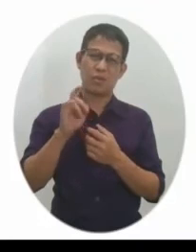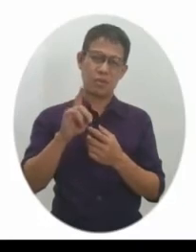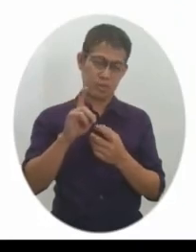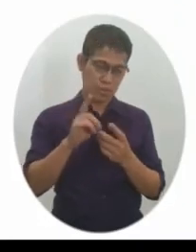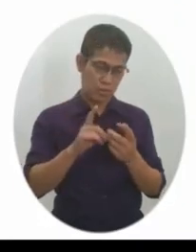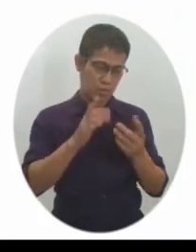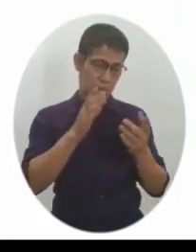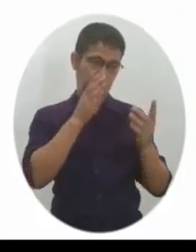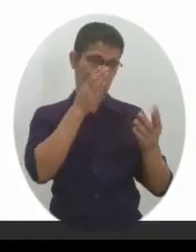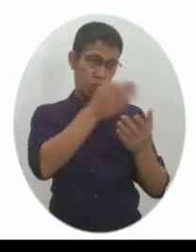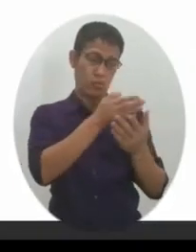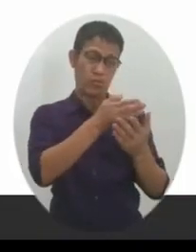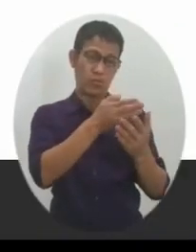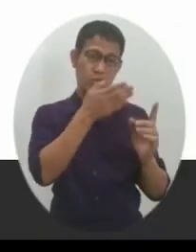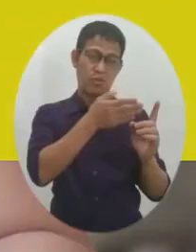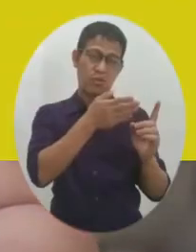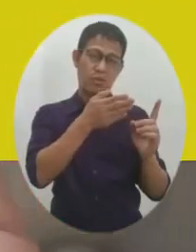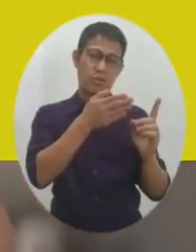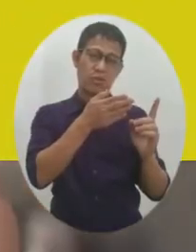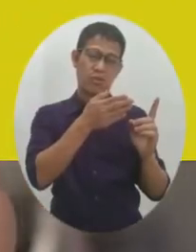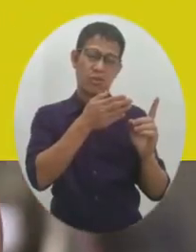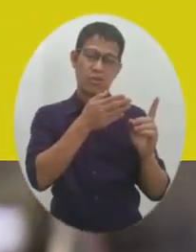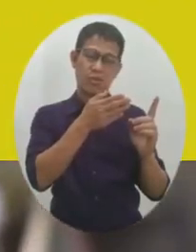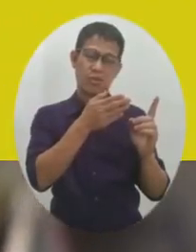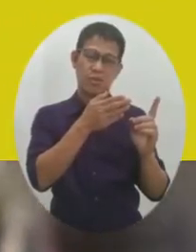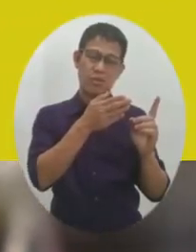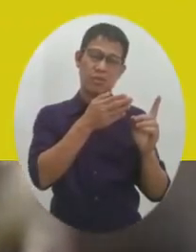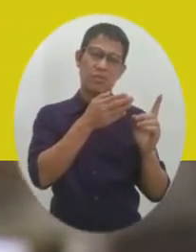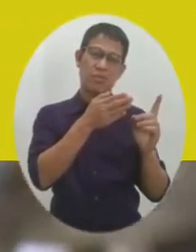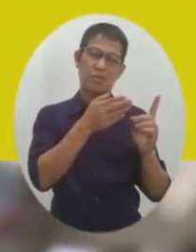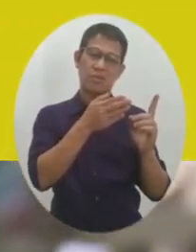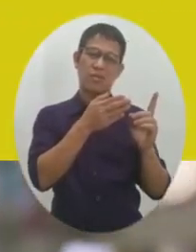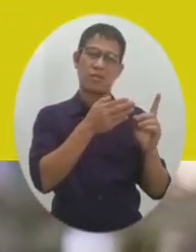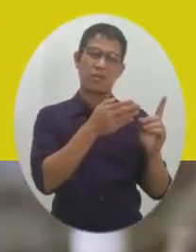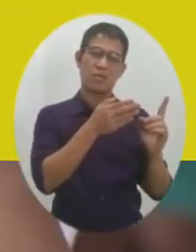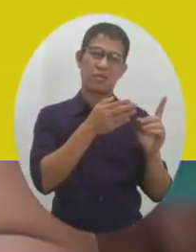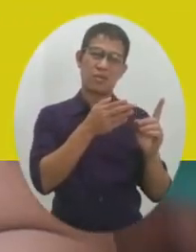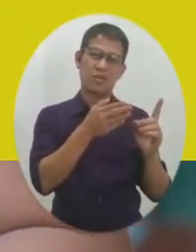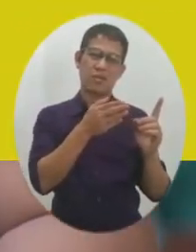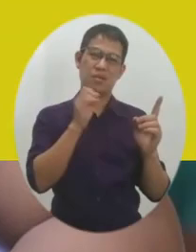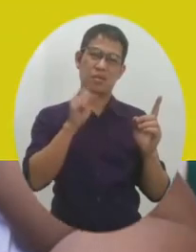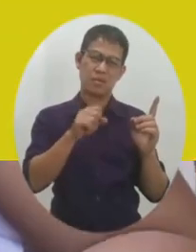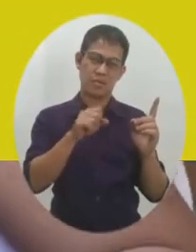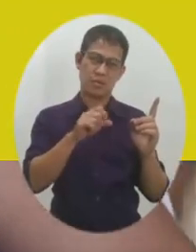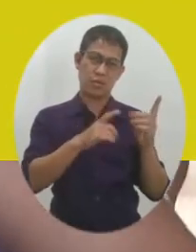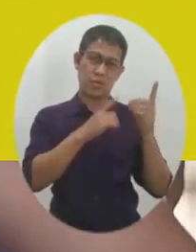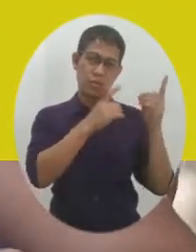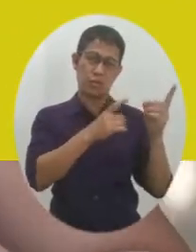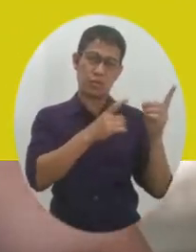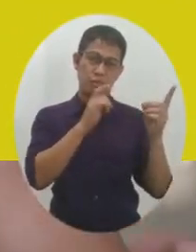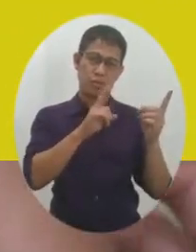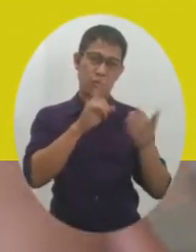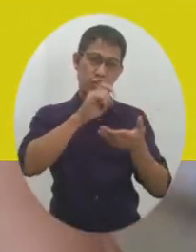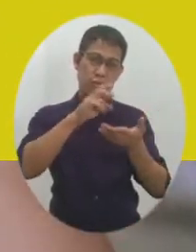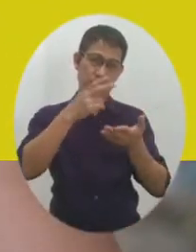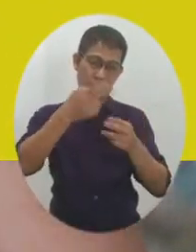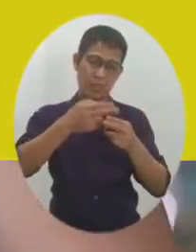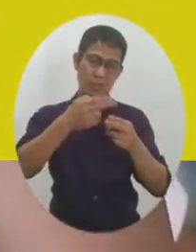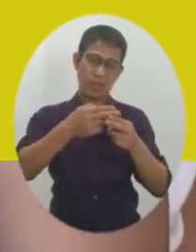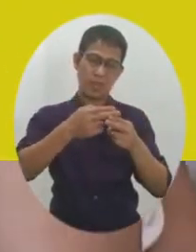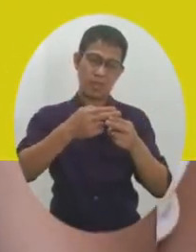www.kapwako.org. At para makasiguro kayo na doon sa tinutukoy niyong tulungan mapunta ang iyong